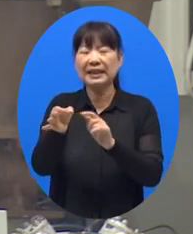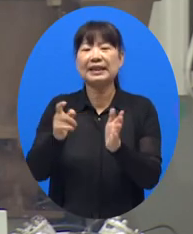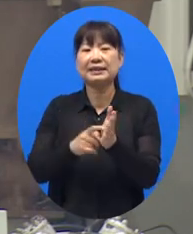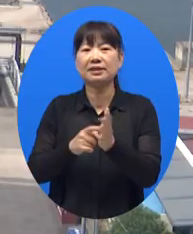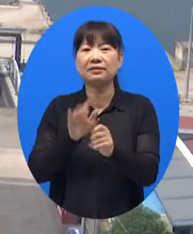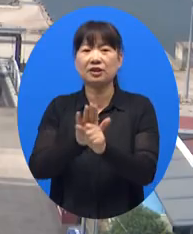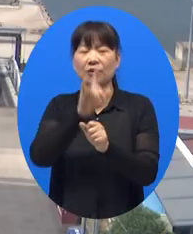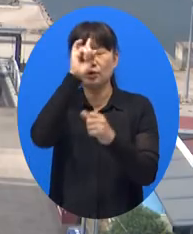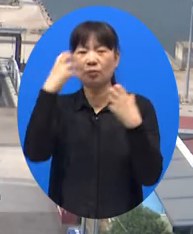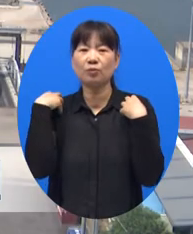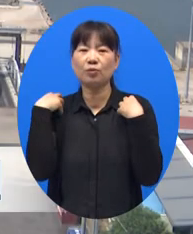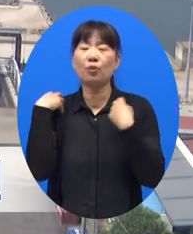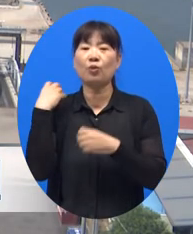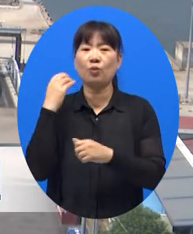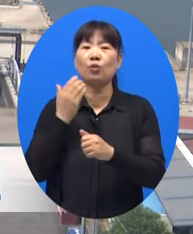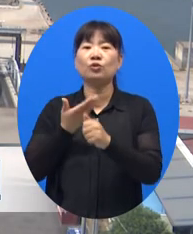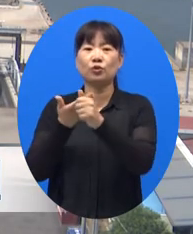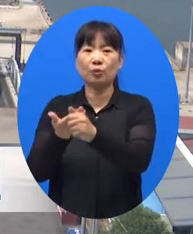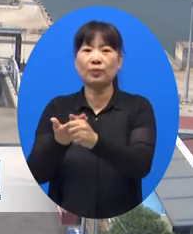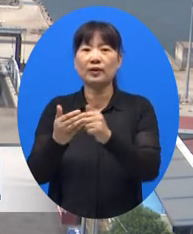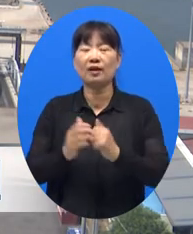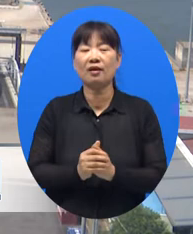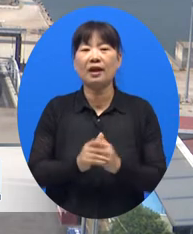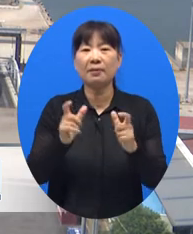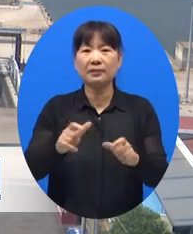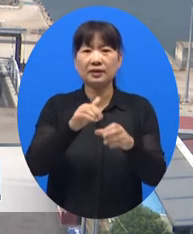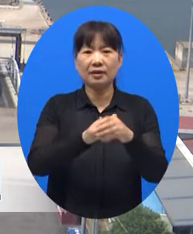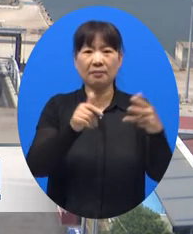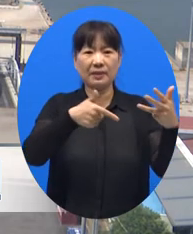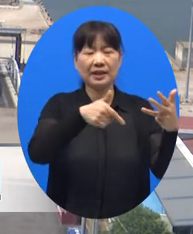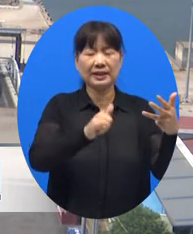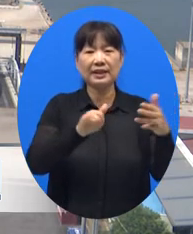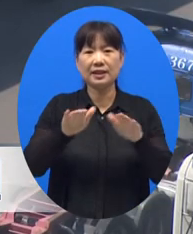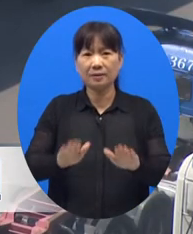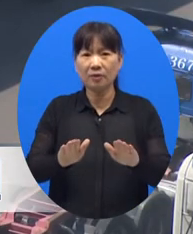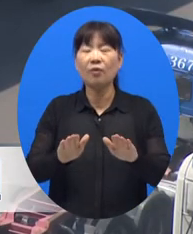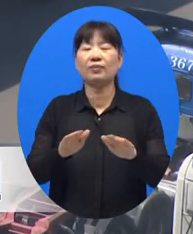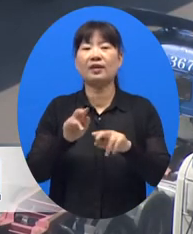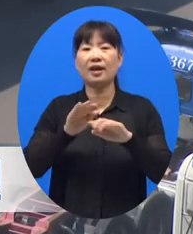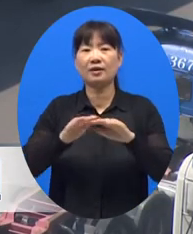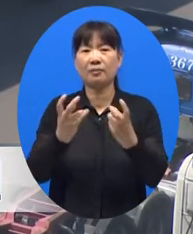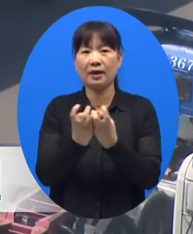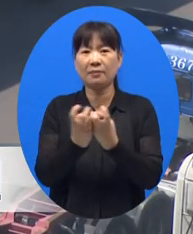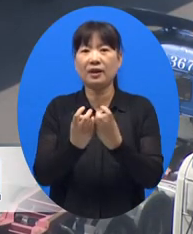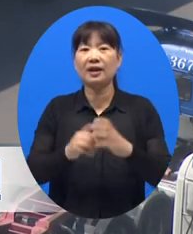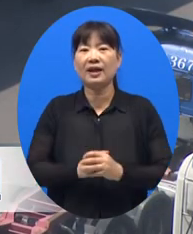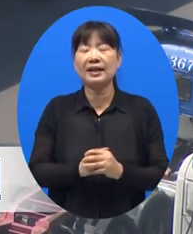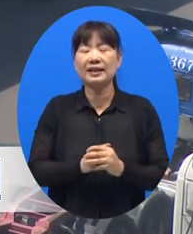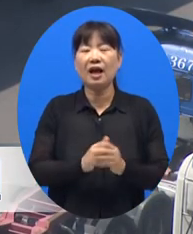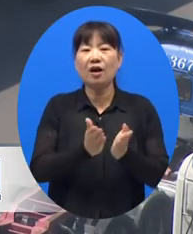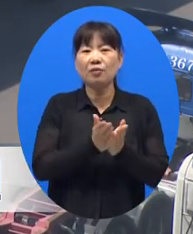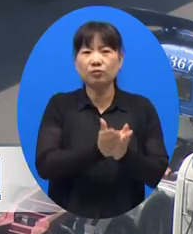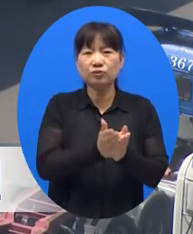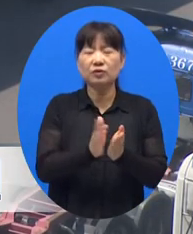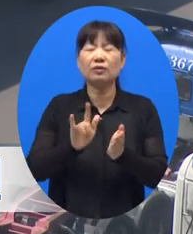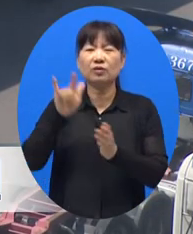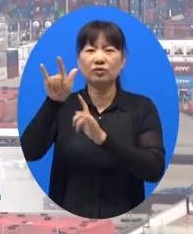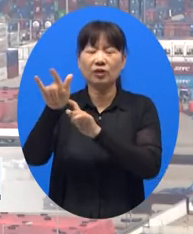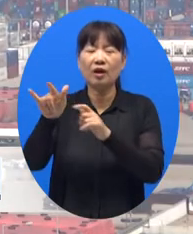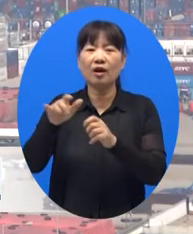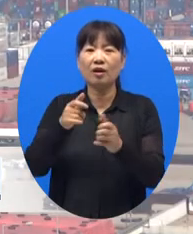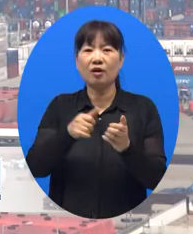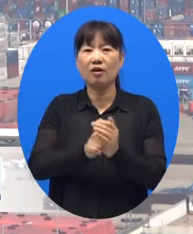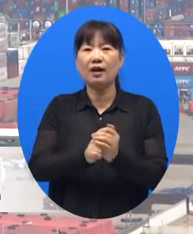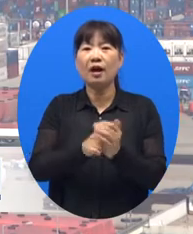이유입니다. 민선 8기 경기도가 이번에 내놓은 긴급 처방은 해상 항송 물류 비용을 최대